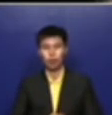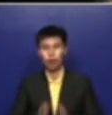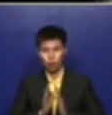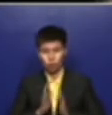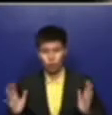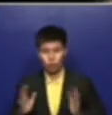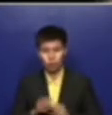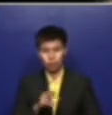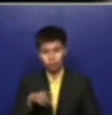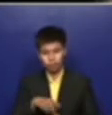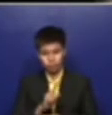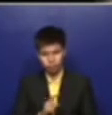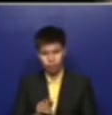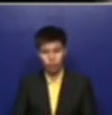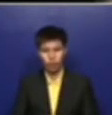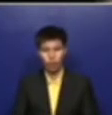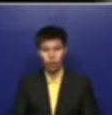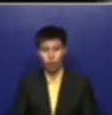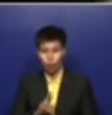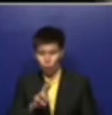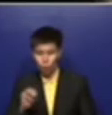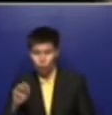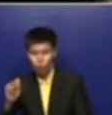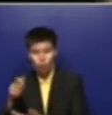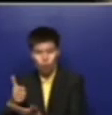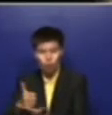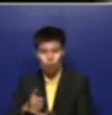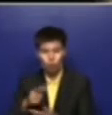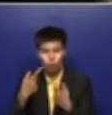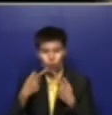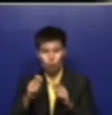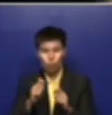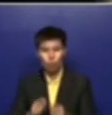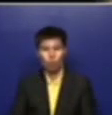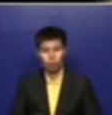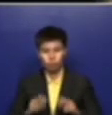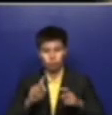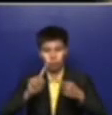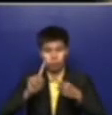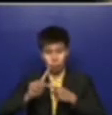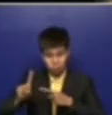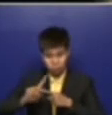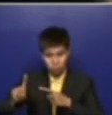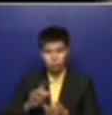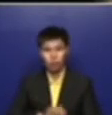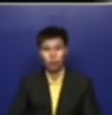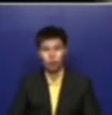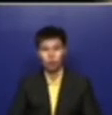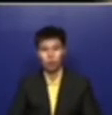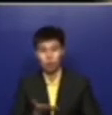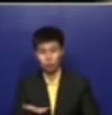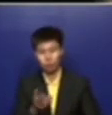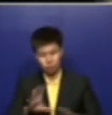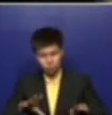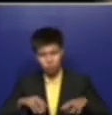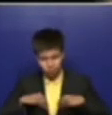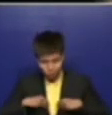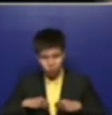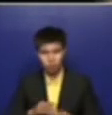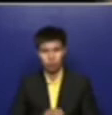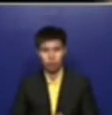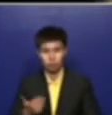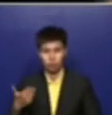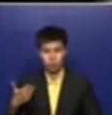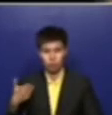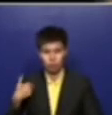นะครับที่ช่วยกรุณาตอบคำถามข้อแรกของผมท่านยอมรับมาอย่างชัดเจนนะครับว่ามันจะมีผู้ชุมนุม